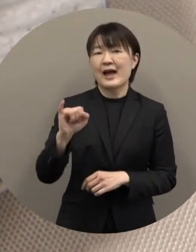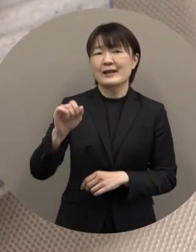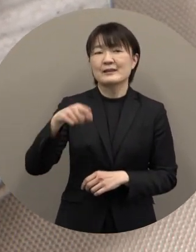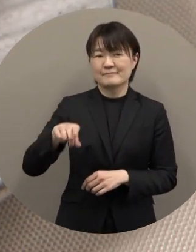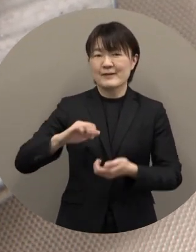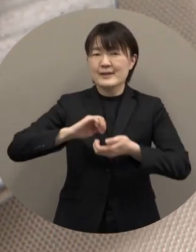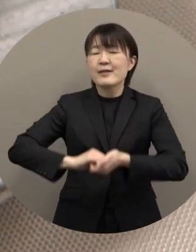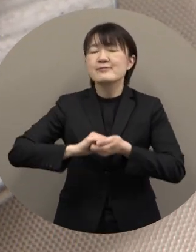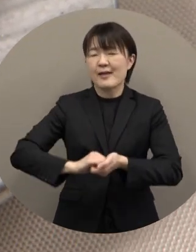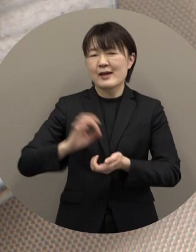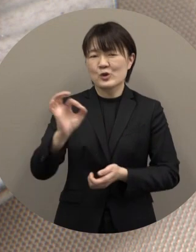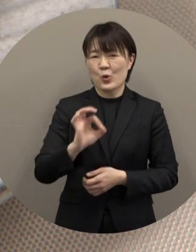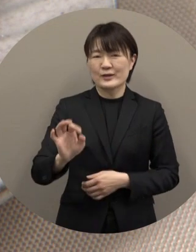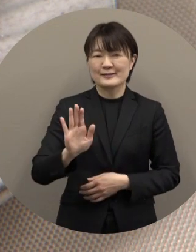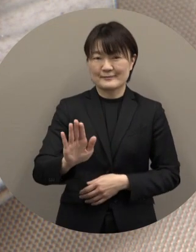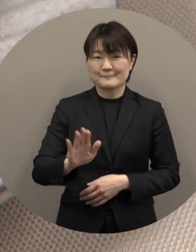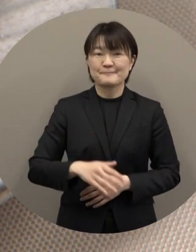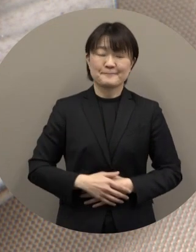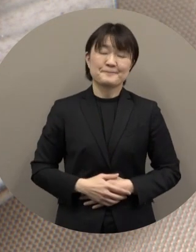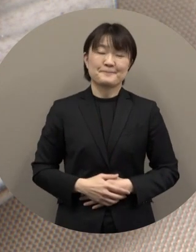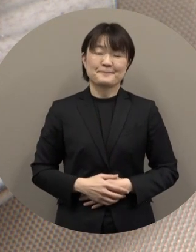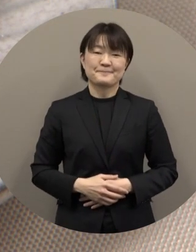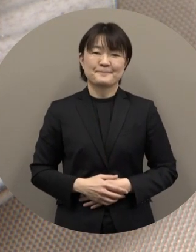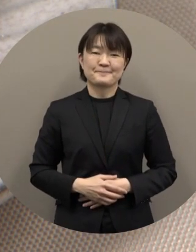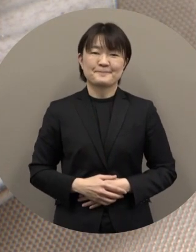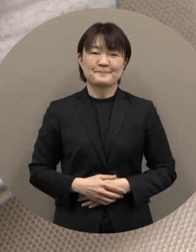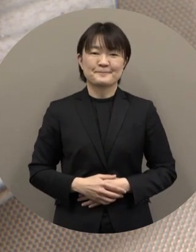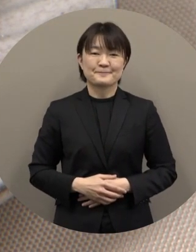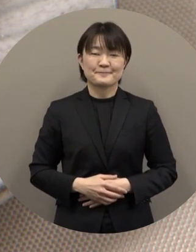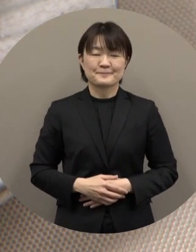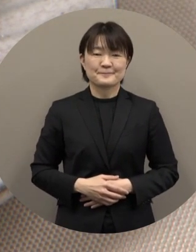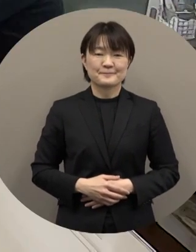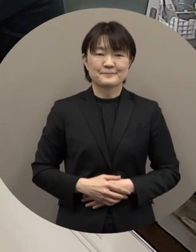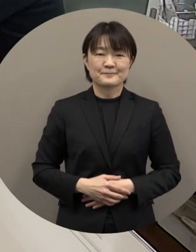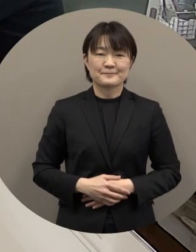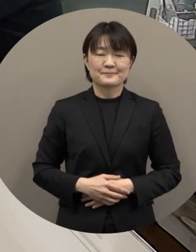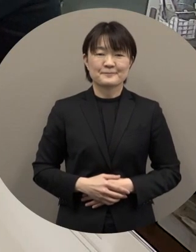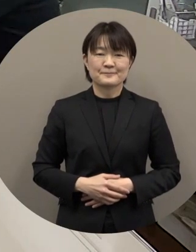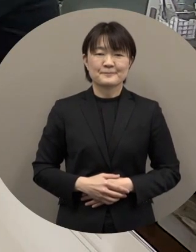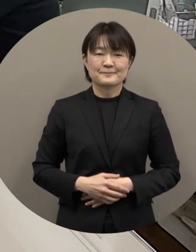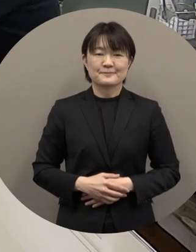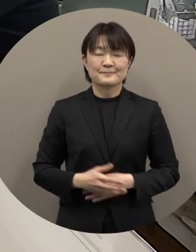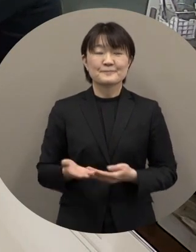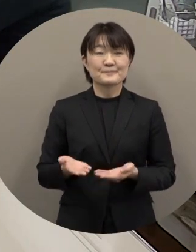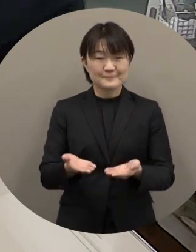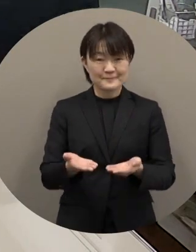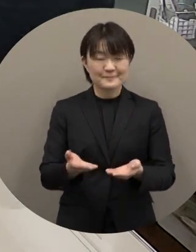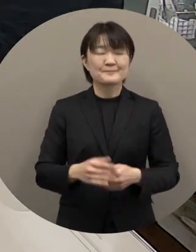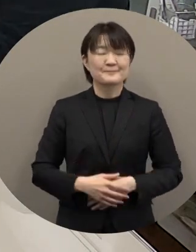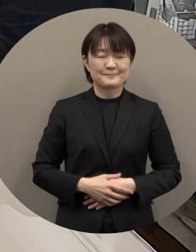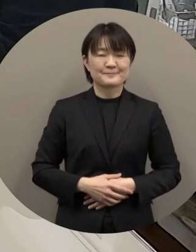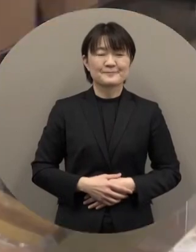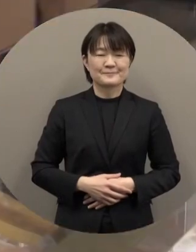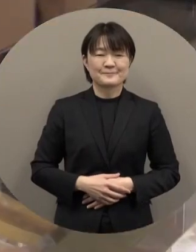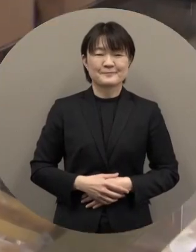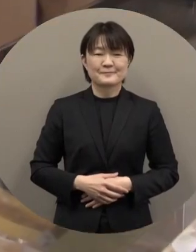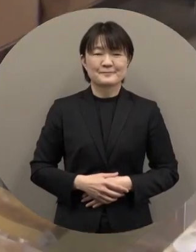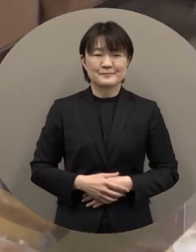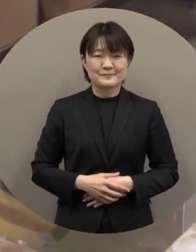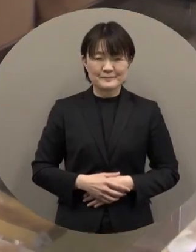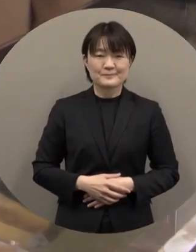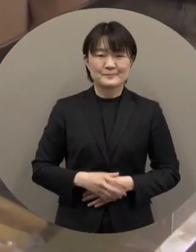ので。 なるほど。 バレンタインに入ってますね。 はい、嬉しいですね、これは、ね。 どうぞよかったらお召し上がりください。 じゃ